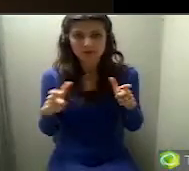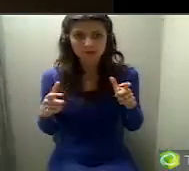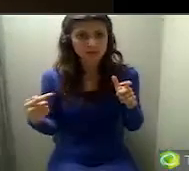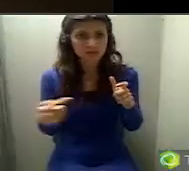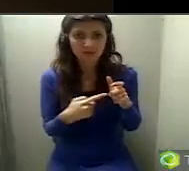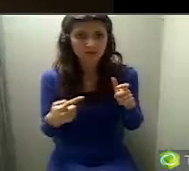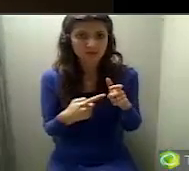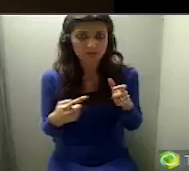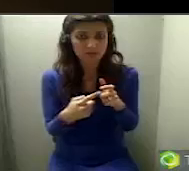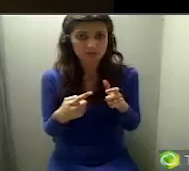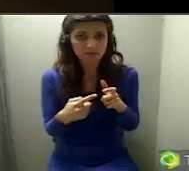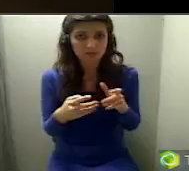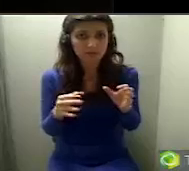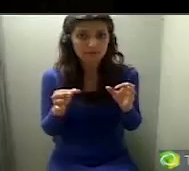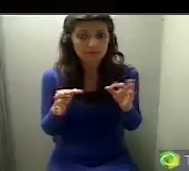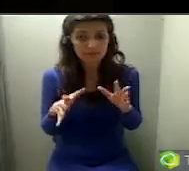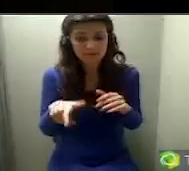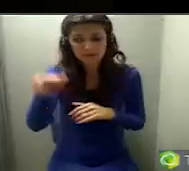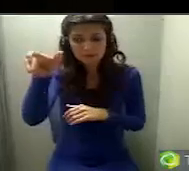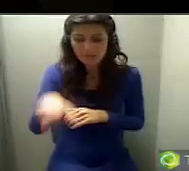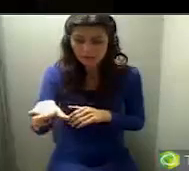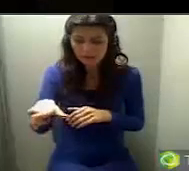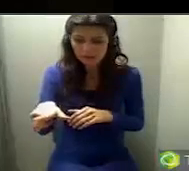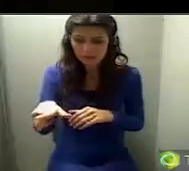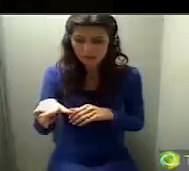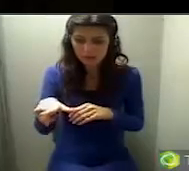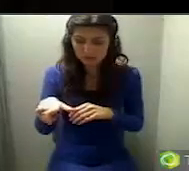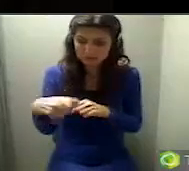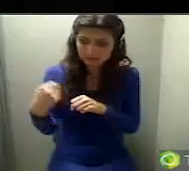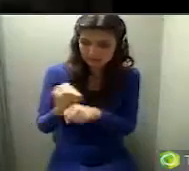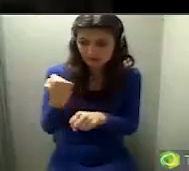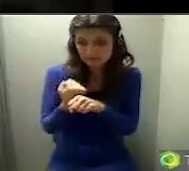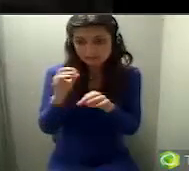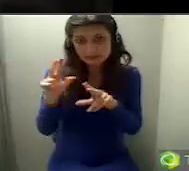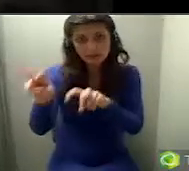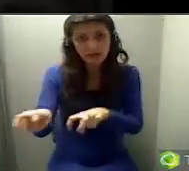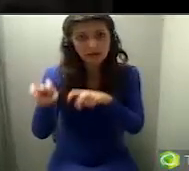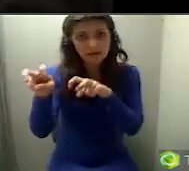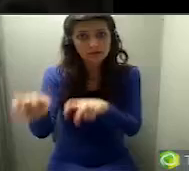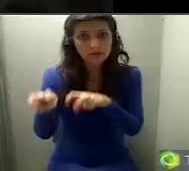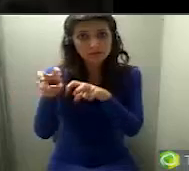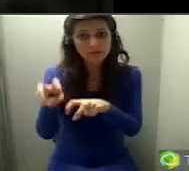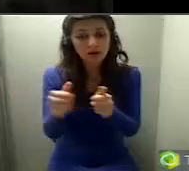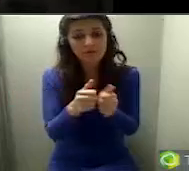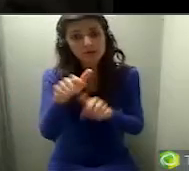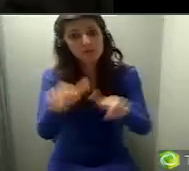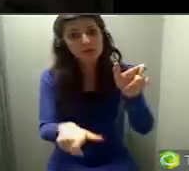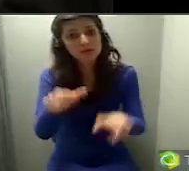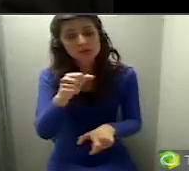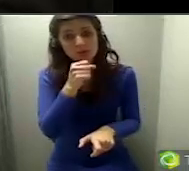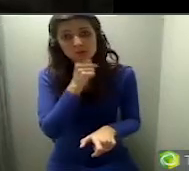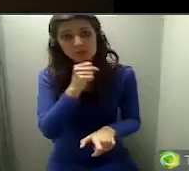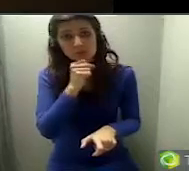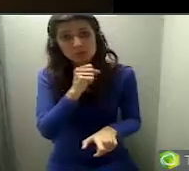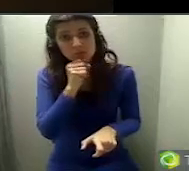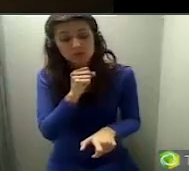faire les racines en fait, de quelqu'un. On travaille en milieu rural avec des personnes âgées qui sont souvent en situation de